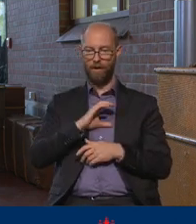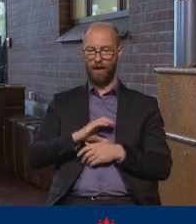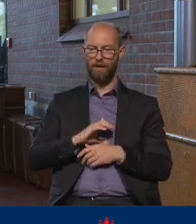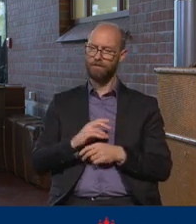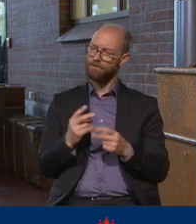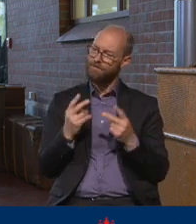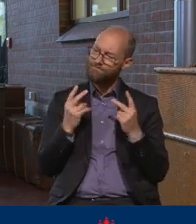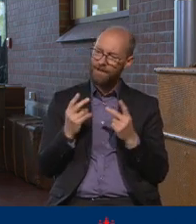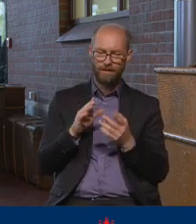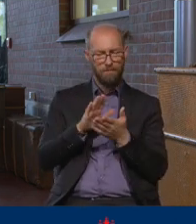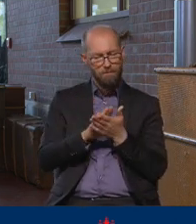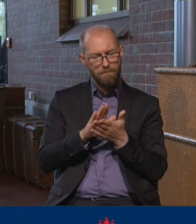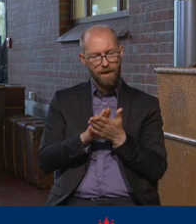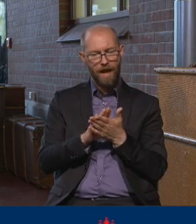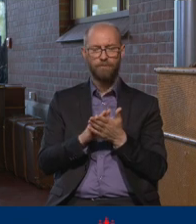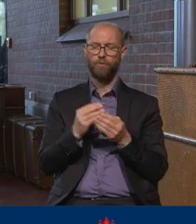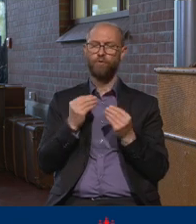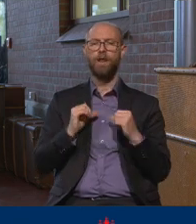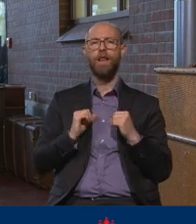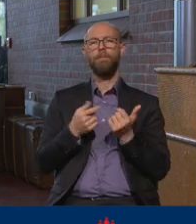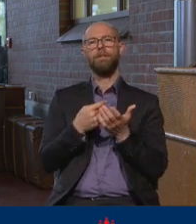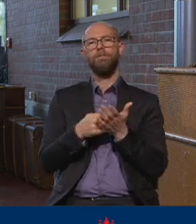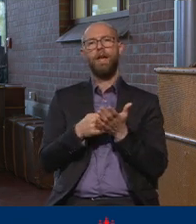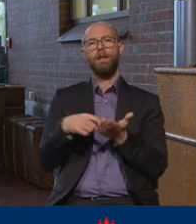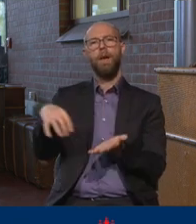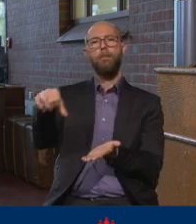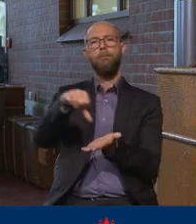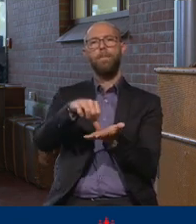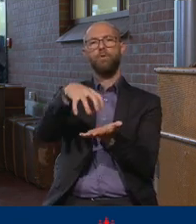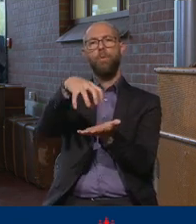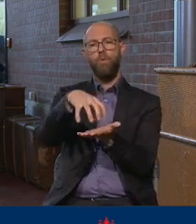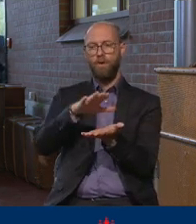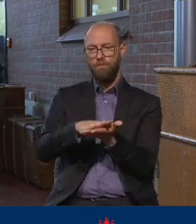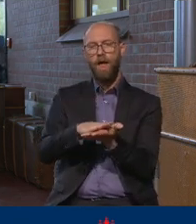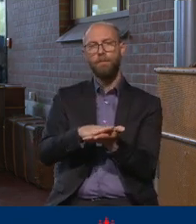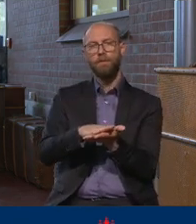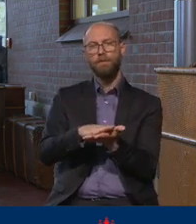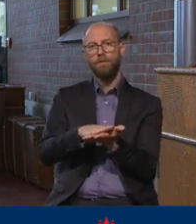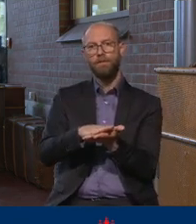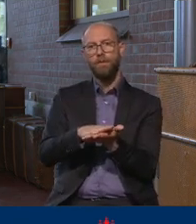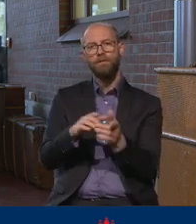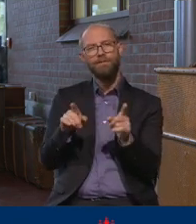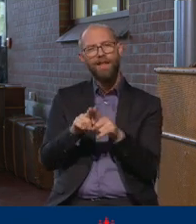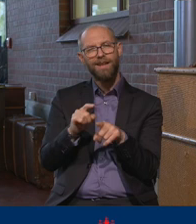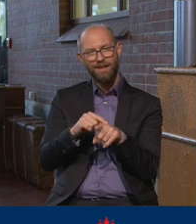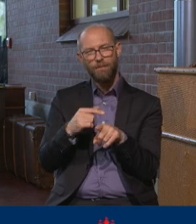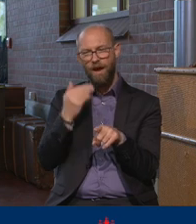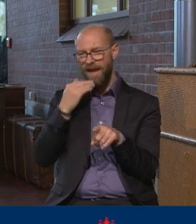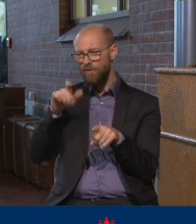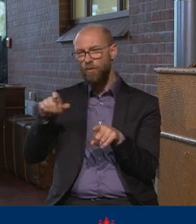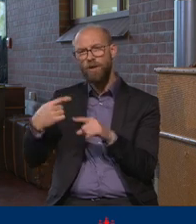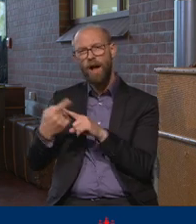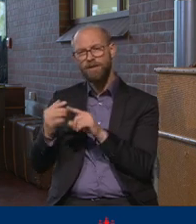lebenswerte metropole zu bewahren und zugleich bei steigende einwohnerzahl den ebenfalls